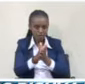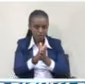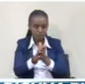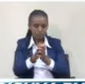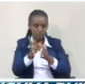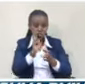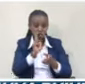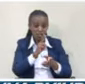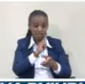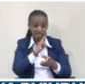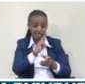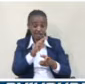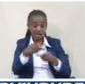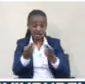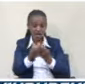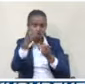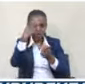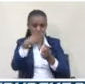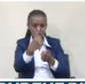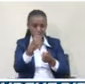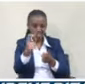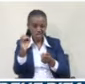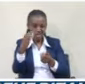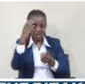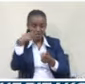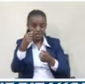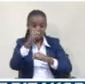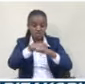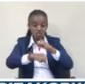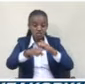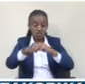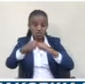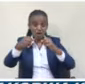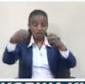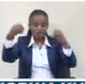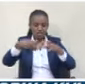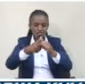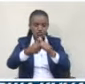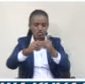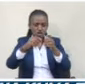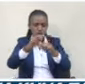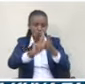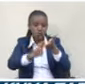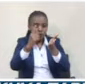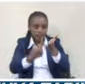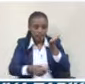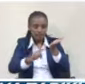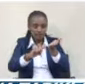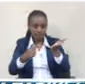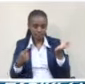muri hotel kuri Serena hazaba hari abantu 100 ariko abandi bazakurikira iki gikorwa cyangwa se uyu muhango mu buryo bw'ikoranabuhanga